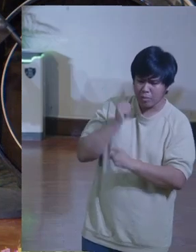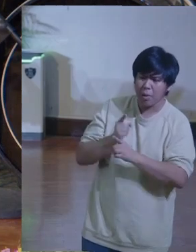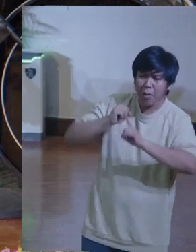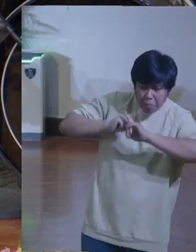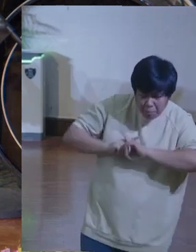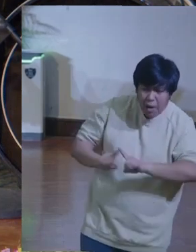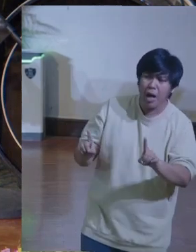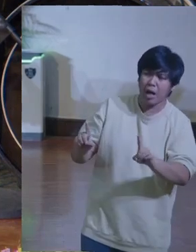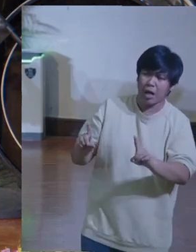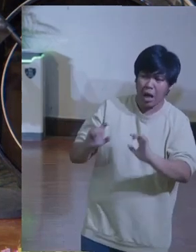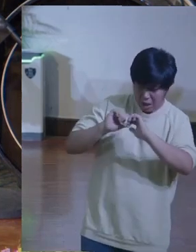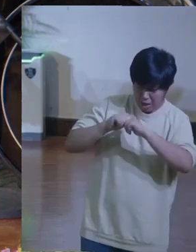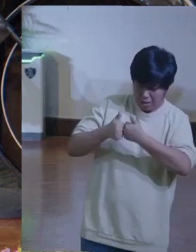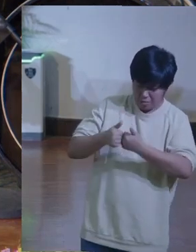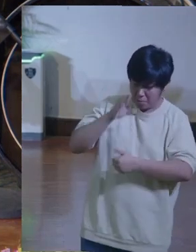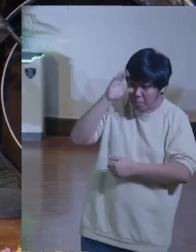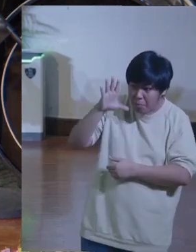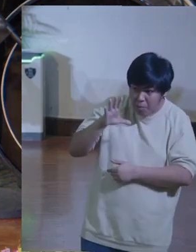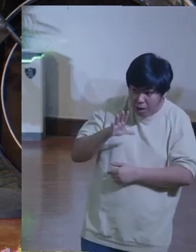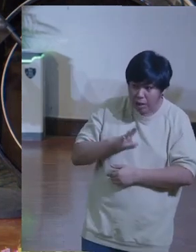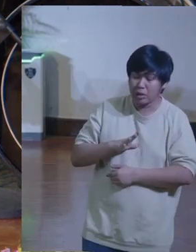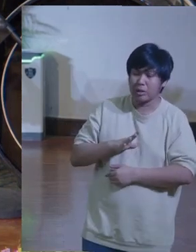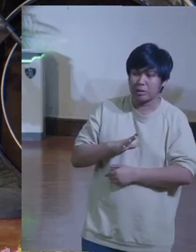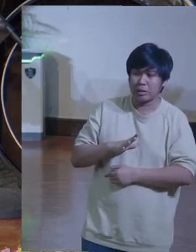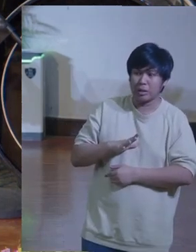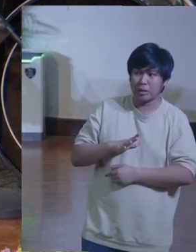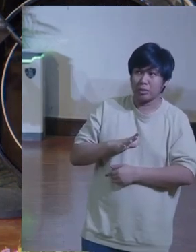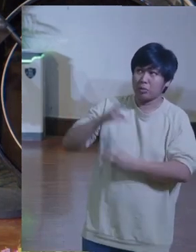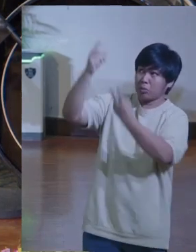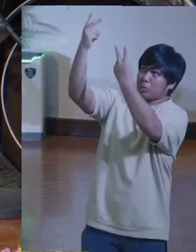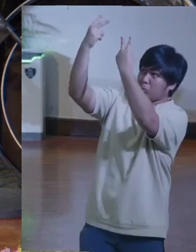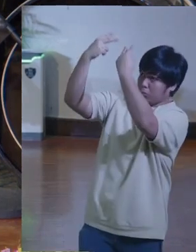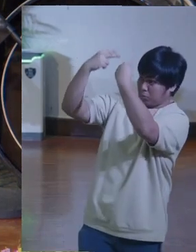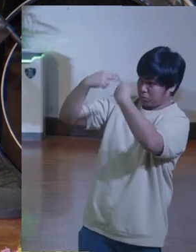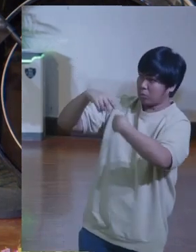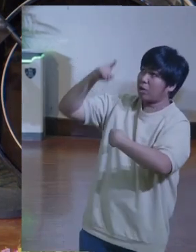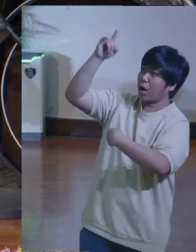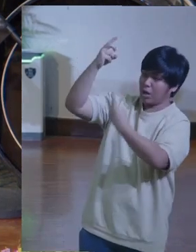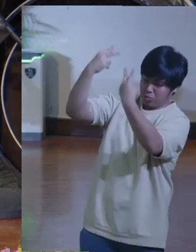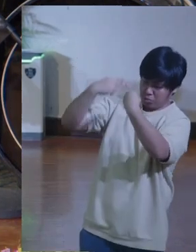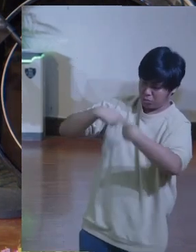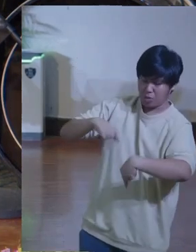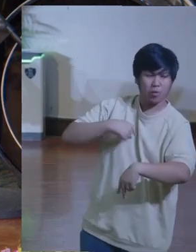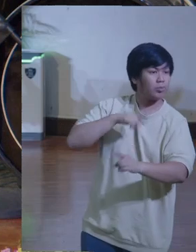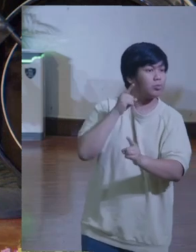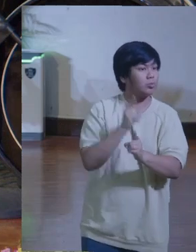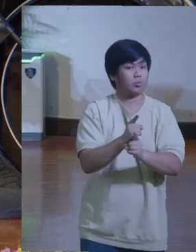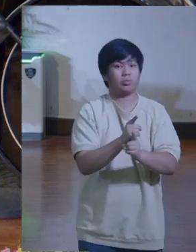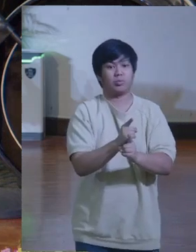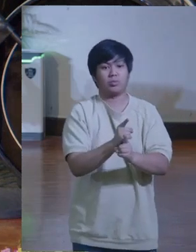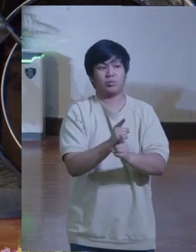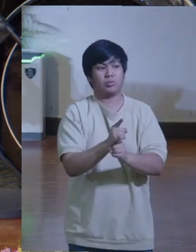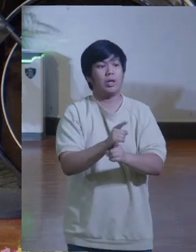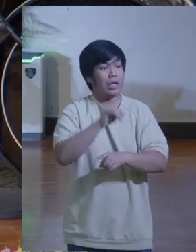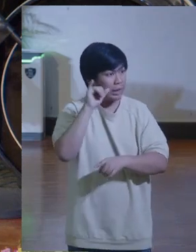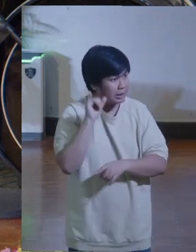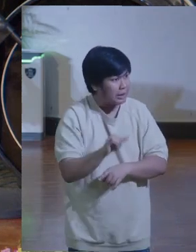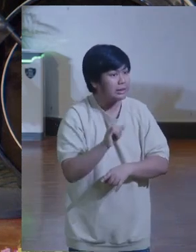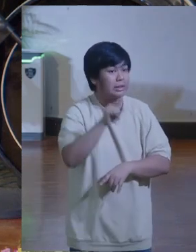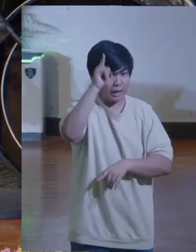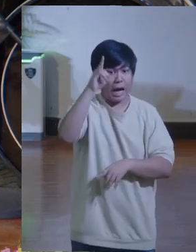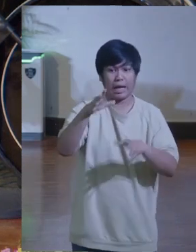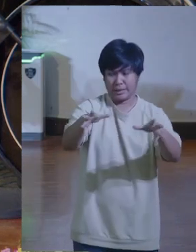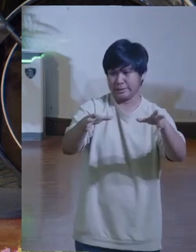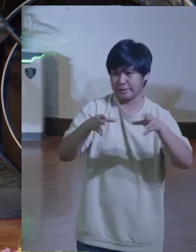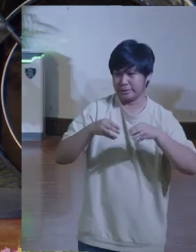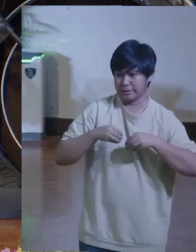but how can a man be right before God? Oo nga, tinatanggap nga ng